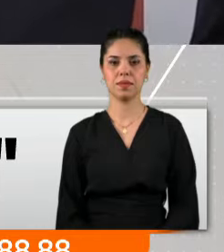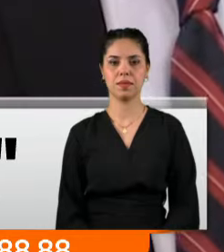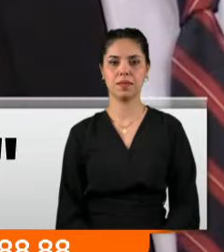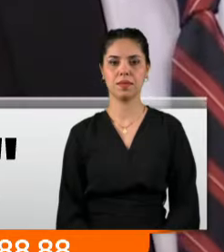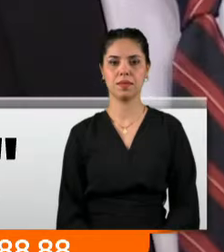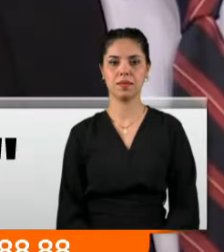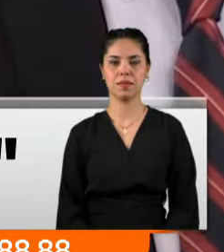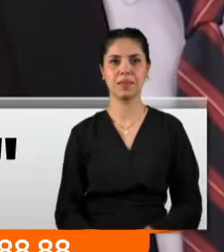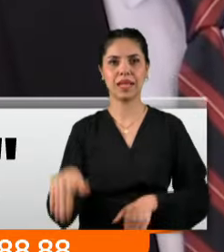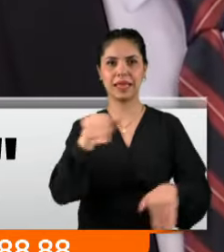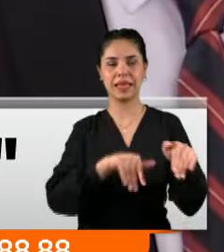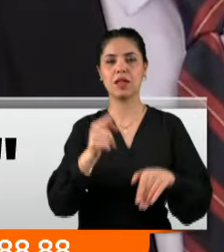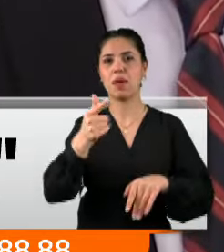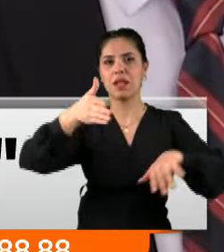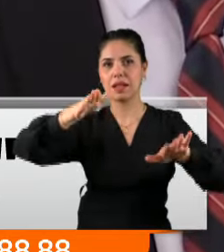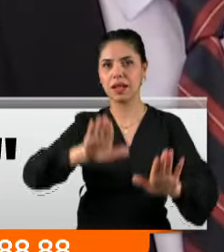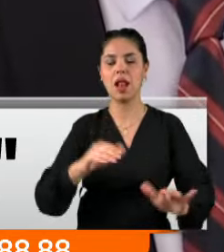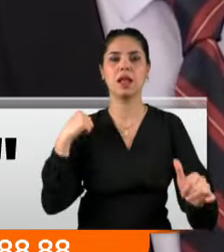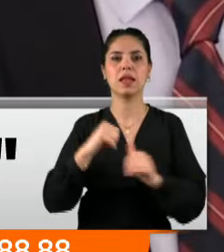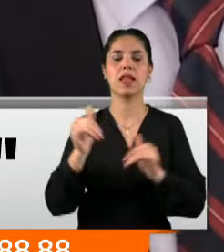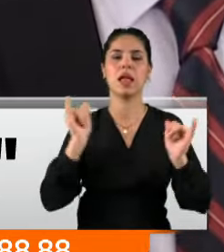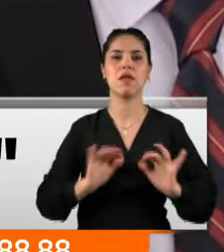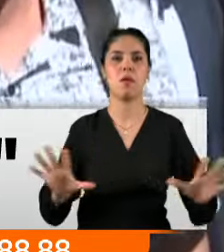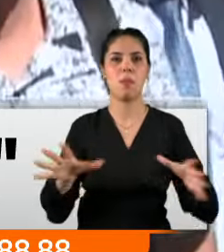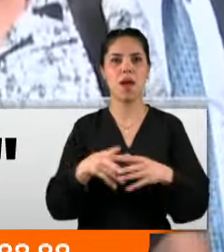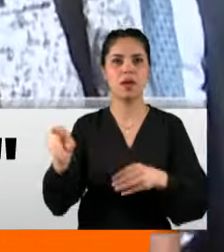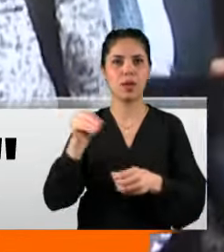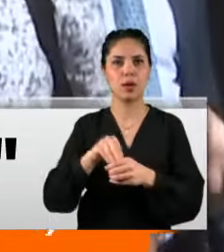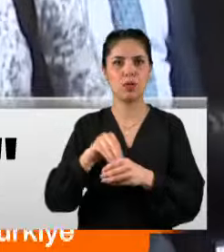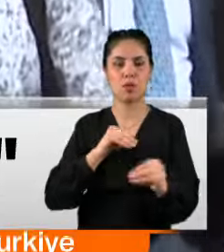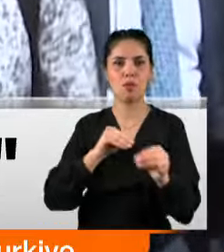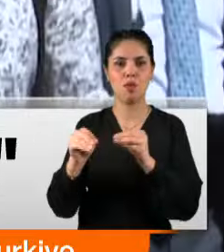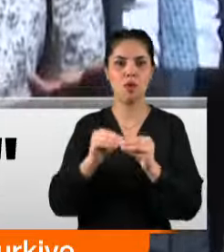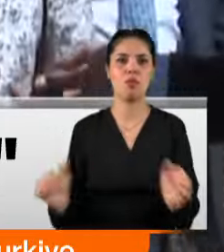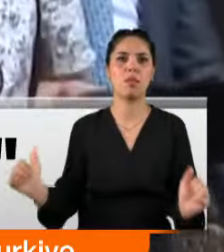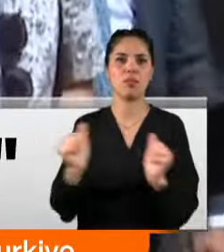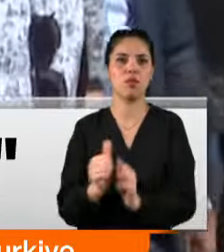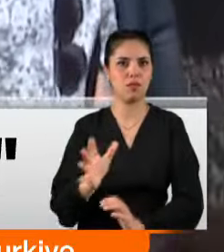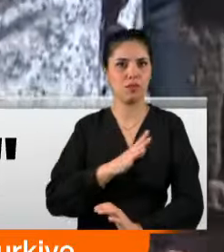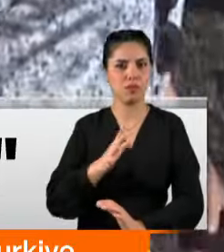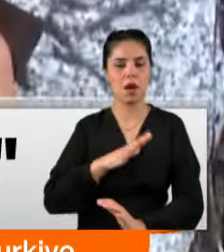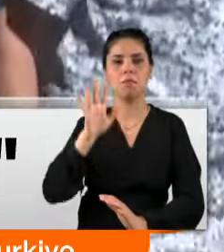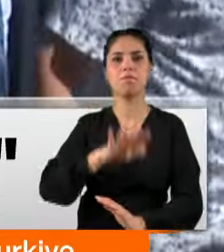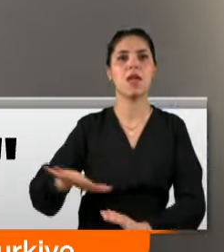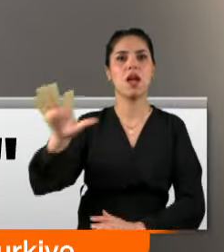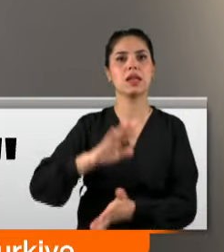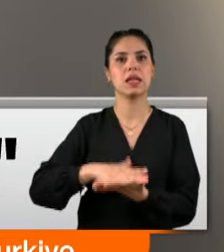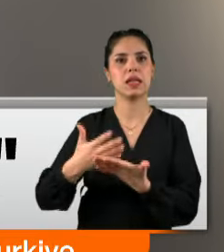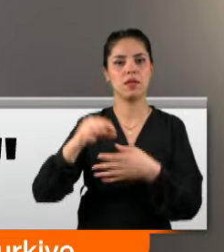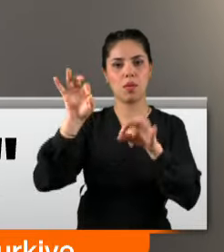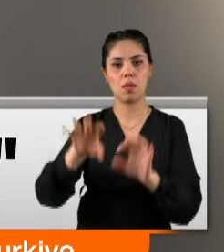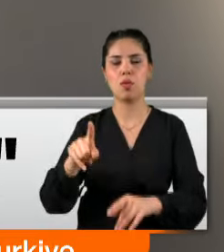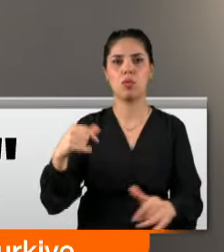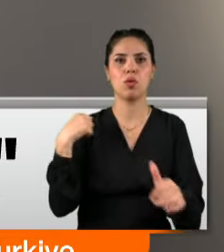çekiliyorum. Seçime birkaç gün kala Yeniden Refah Partisi'nde çatlak sesler daha da artarken yaprak dökümü de sürüyor. Bu kez